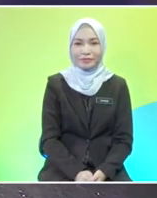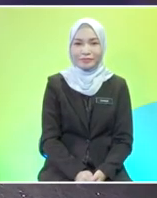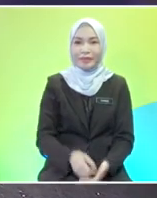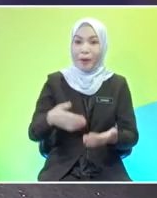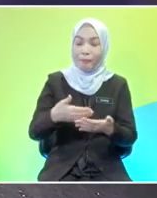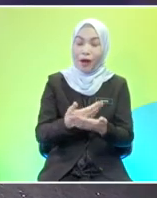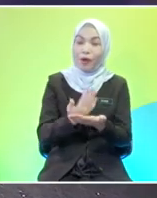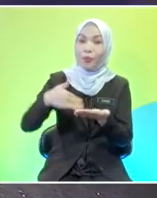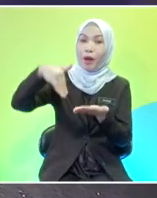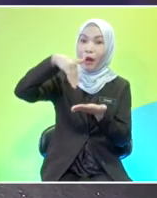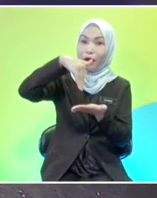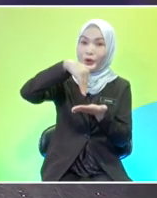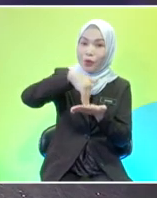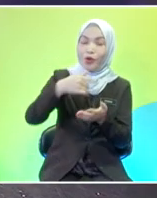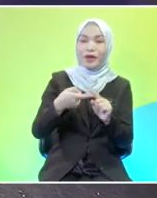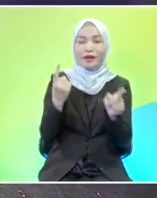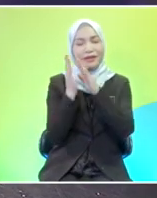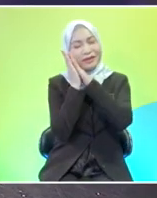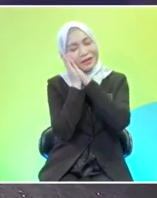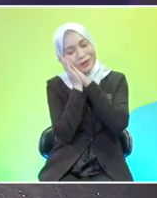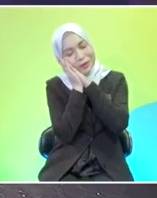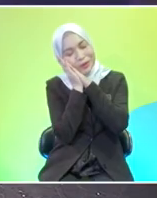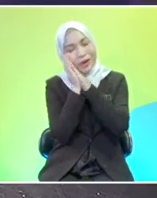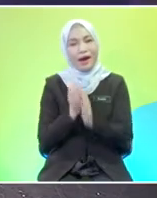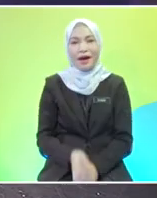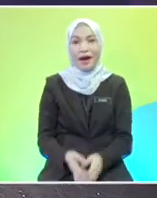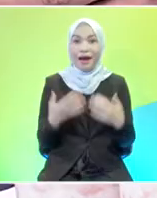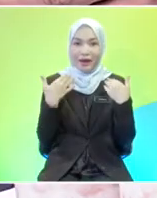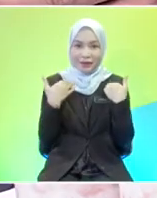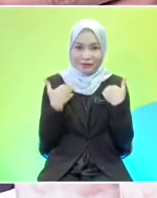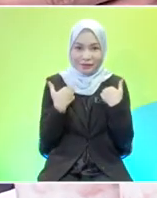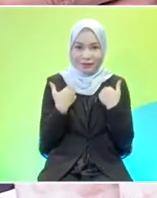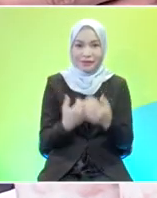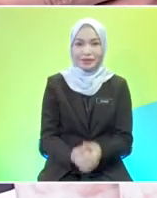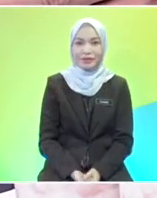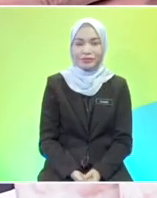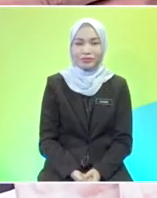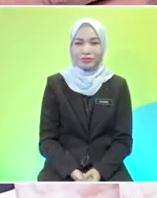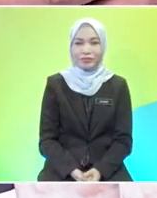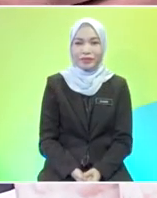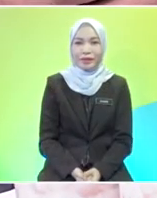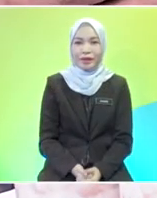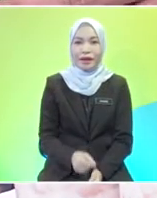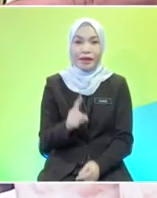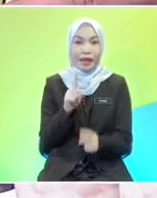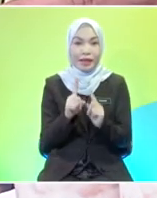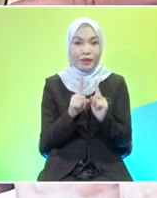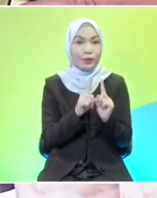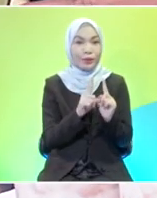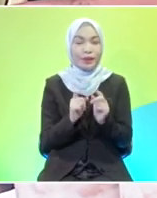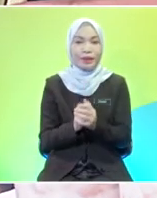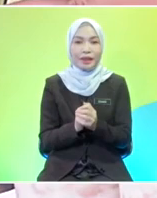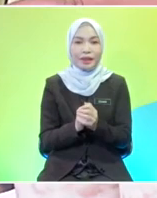bangun dari tidur Kemudian ada Klender yang bertanda Pangkah mungkin hari ini adalah hari lahir